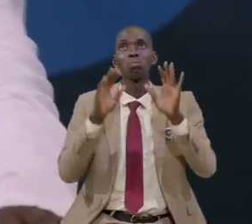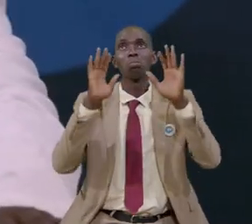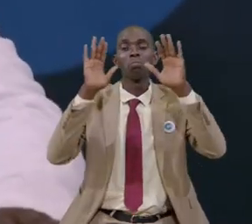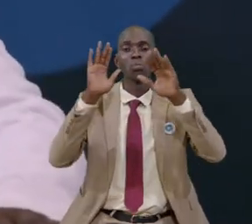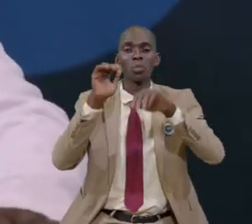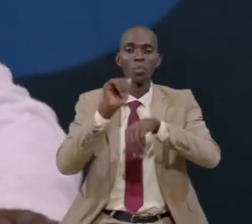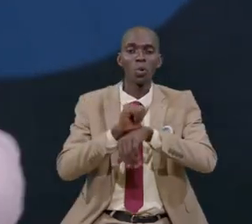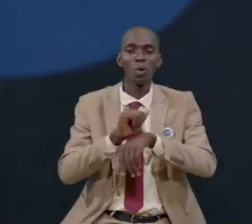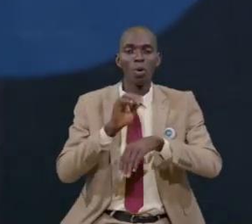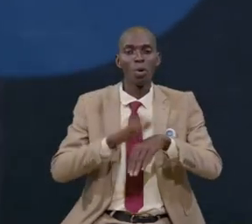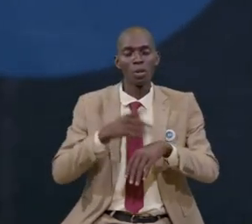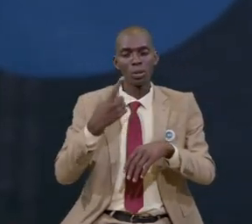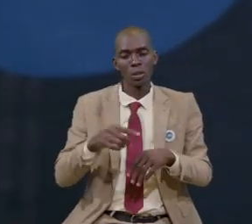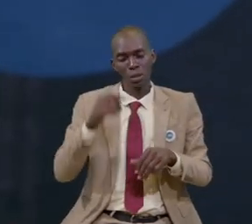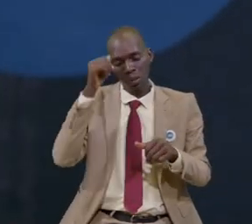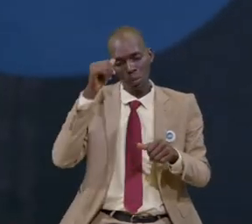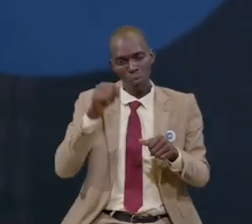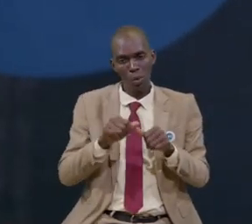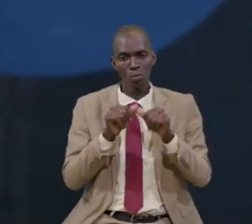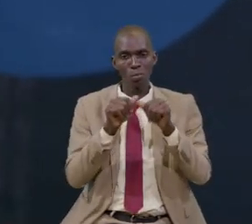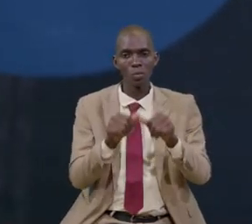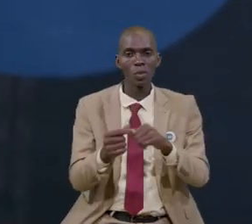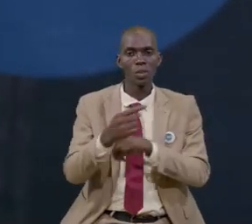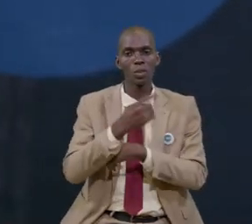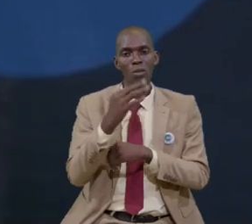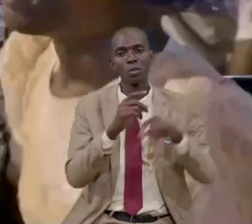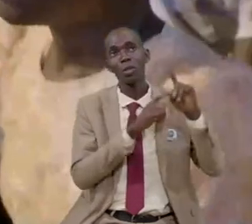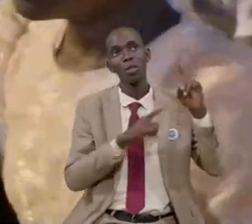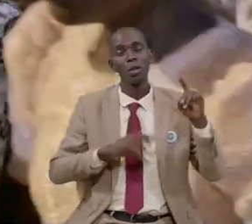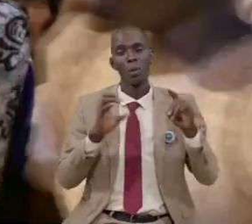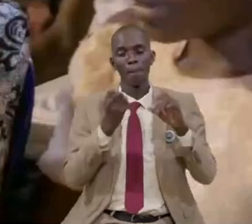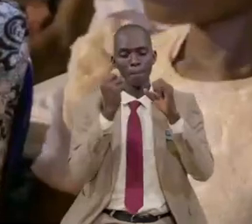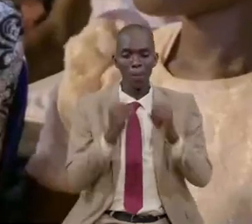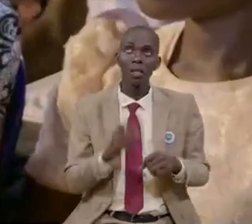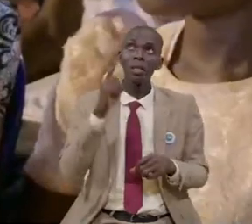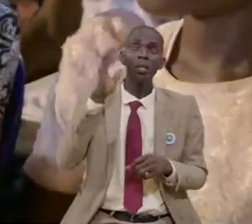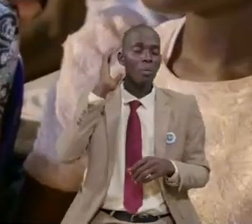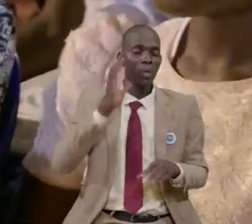la puissance du Seigneur. Il le fera dans votre vie au nom de Jésus-Christ.